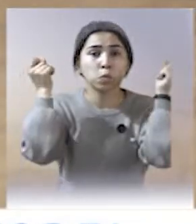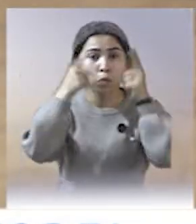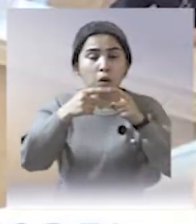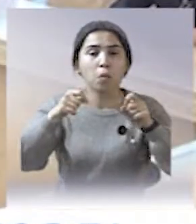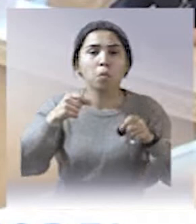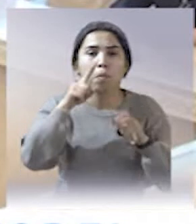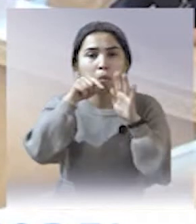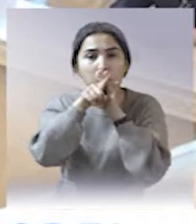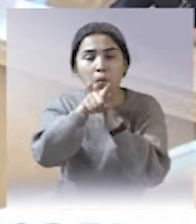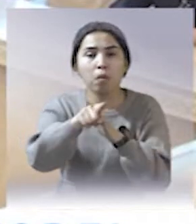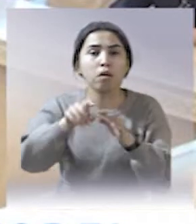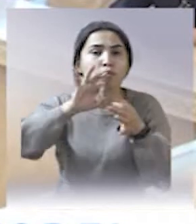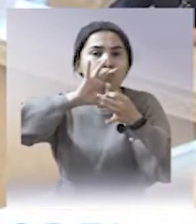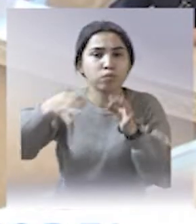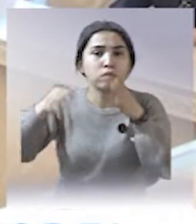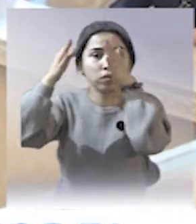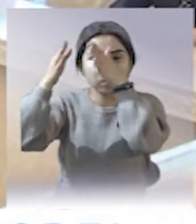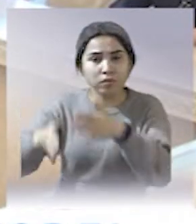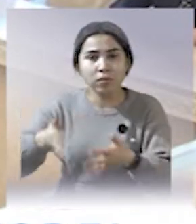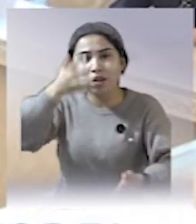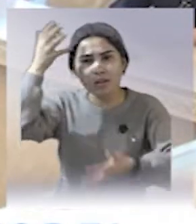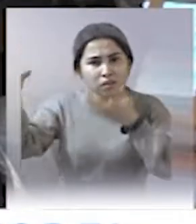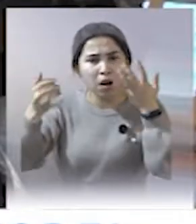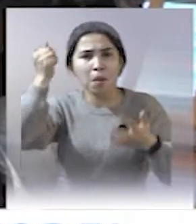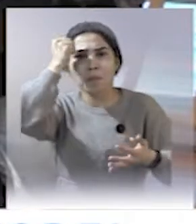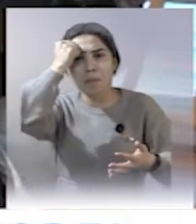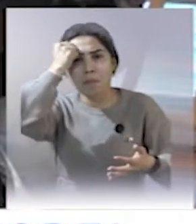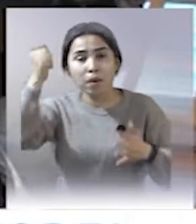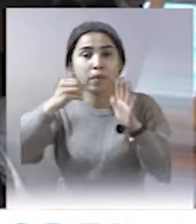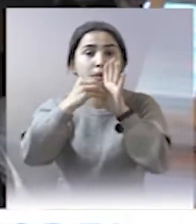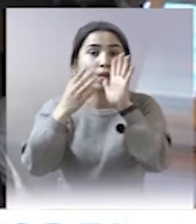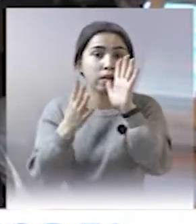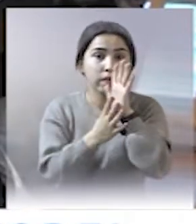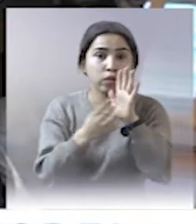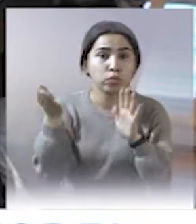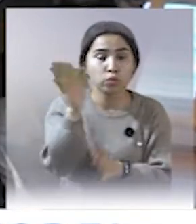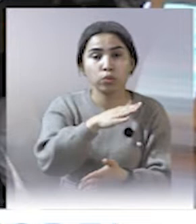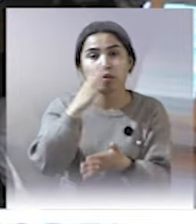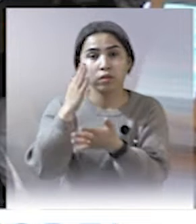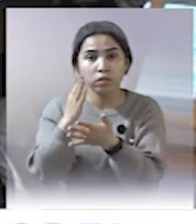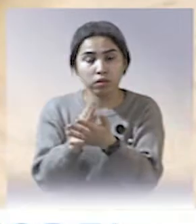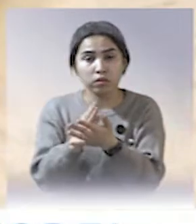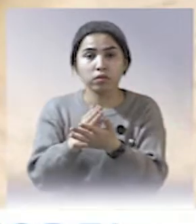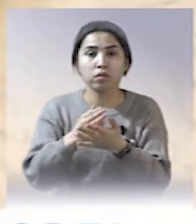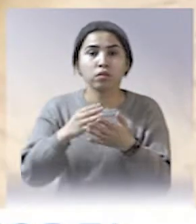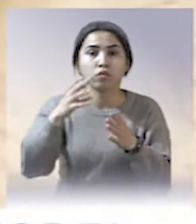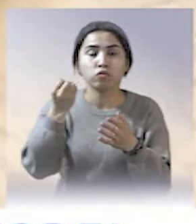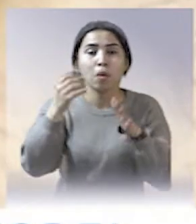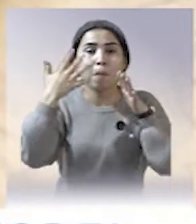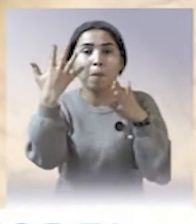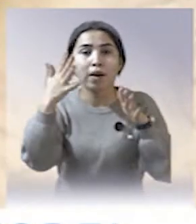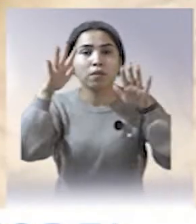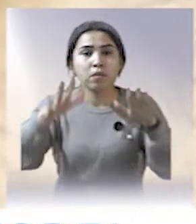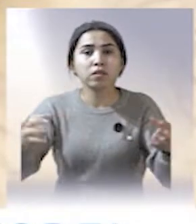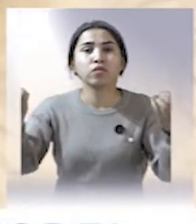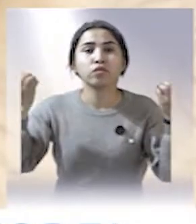баспаға ендіріпті. Атап айтқанда, археологиялық ескерткіштер 19, тарихи орынға байланысты деп танылған қасиетті 5 орын, діни және